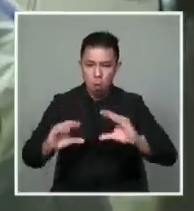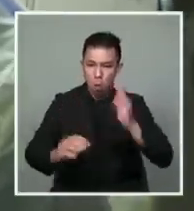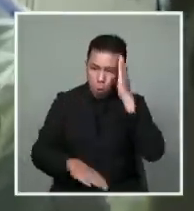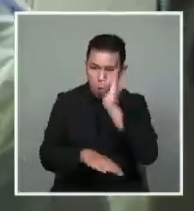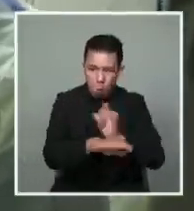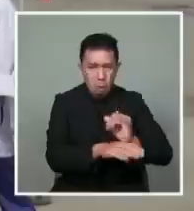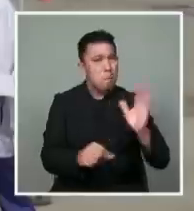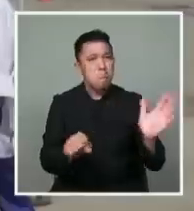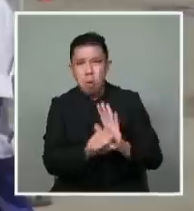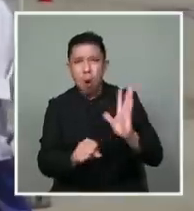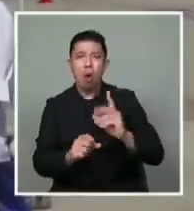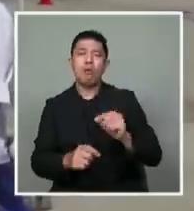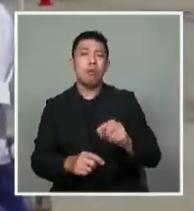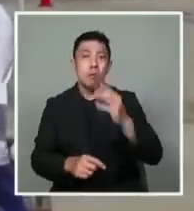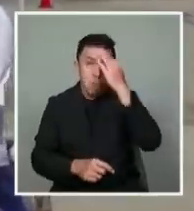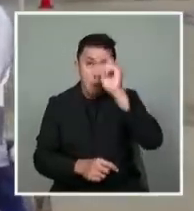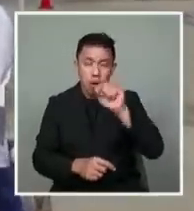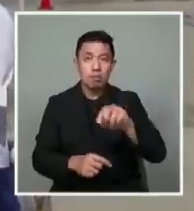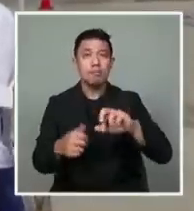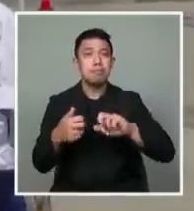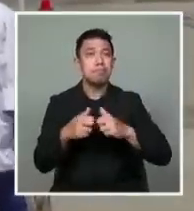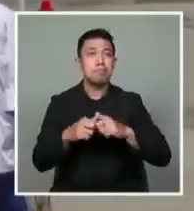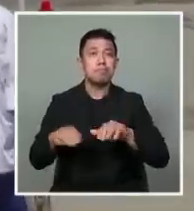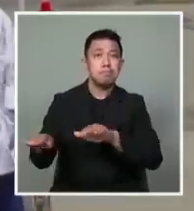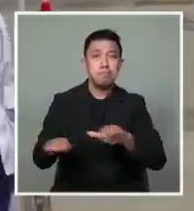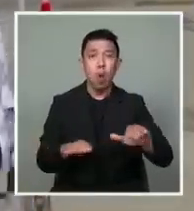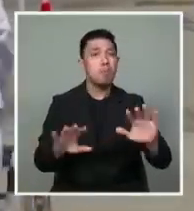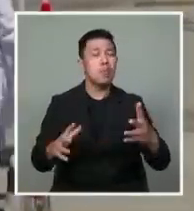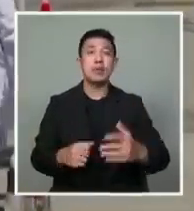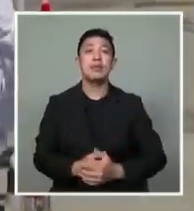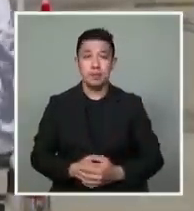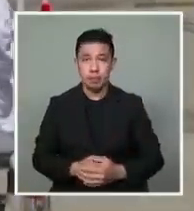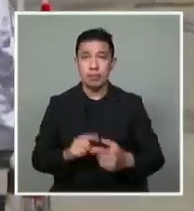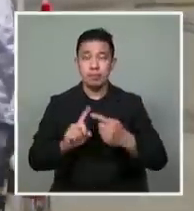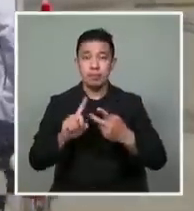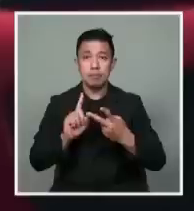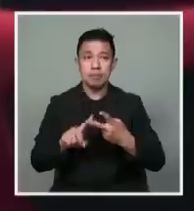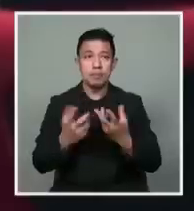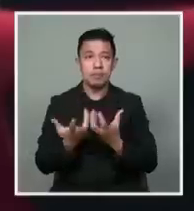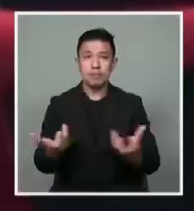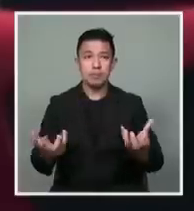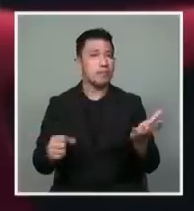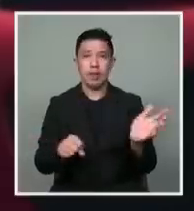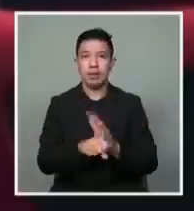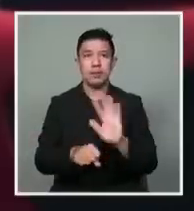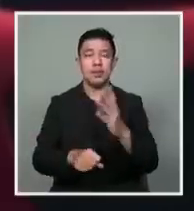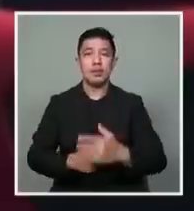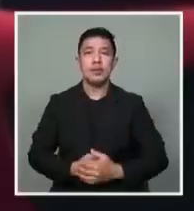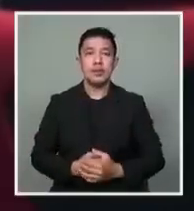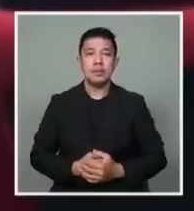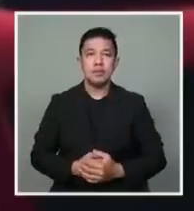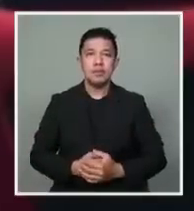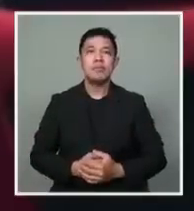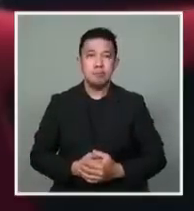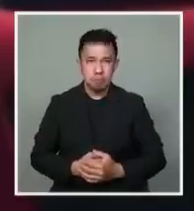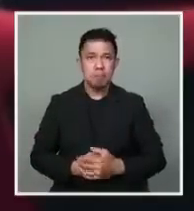ะสาเหตุหลักๆเลยนะคะเป็นเพราะขาดการเตรียมความพร้อมในระดับชาติและที่สำคัญก็คืออุปกรณ์ไม่เพียงพอนั่นเองค่ะแล้วเธ